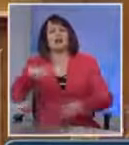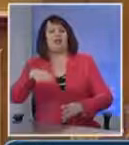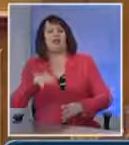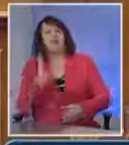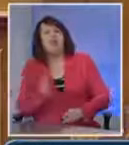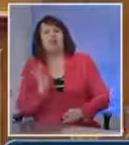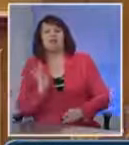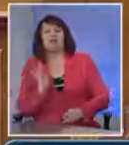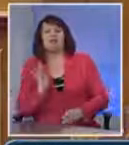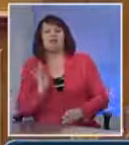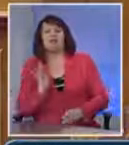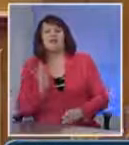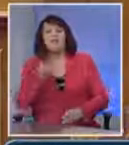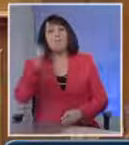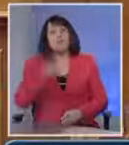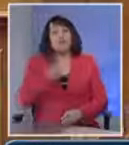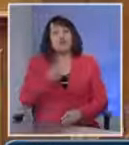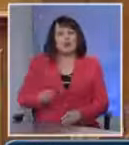Και